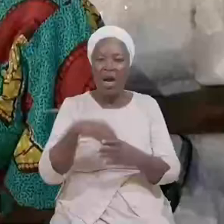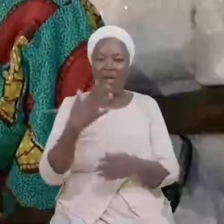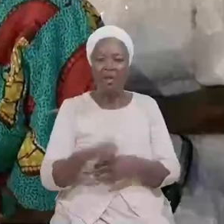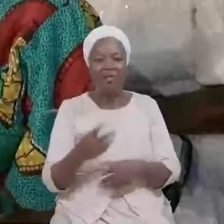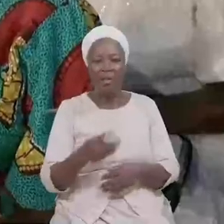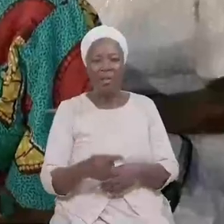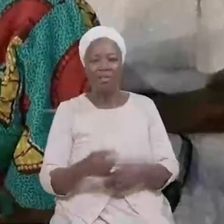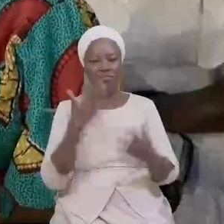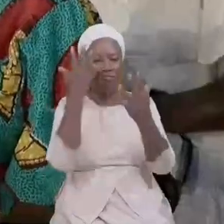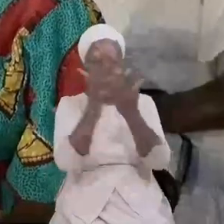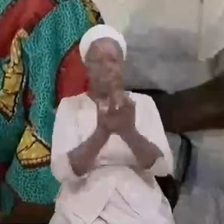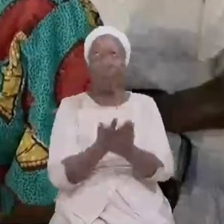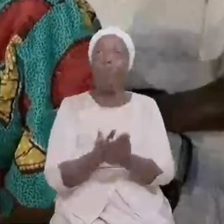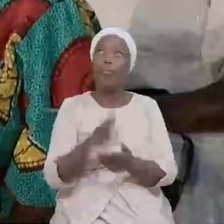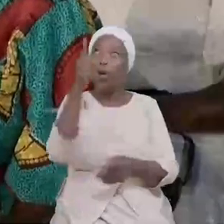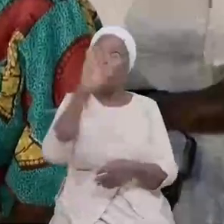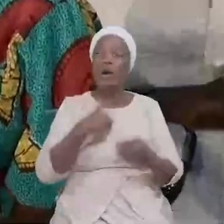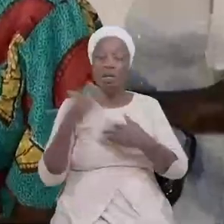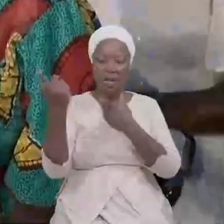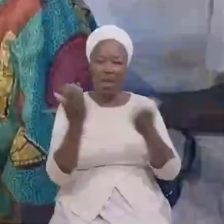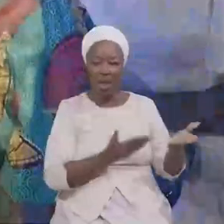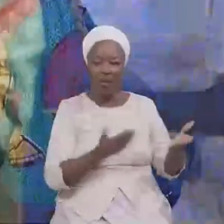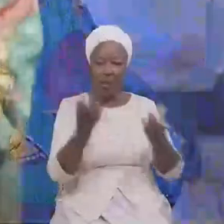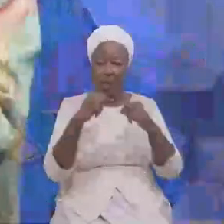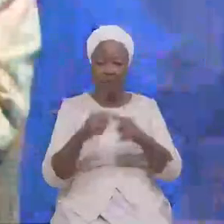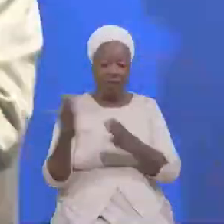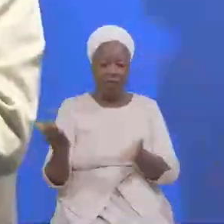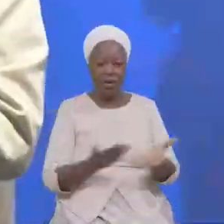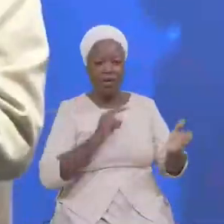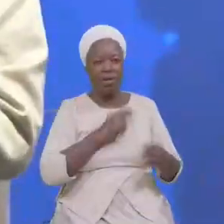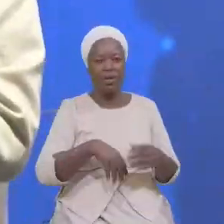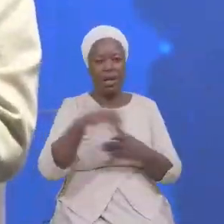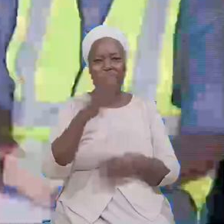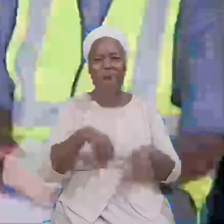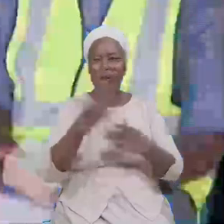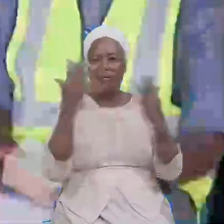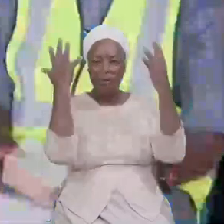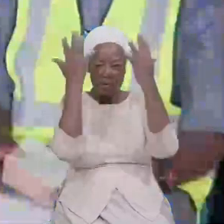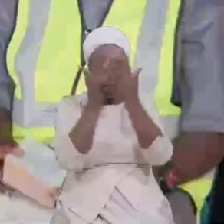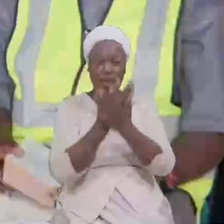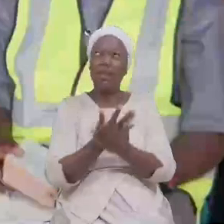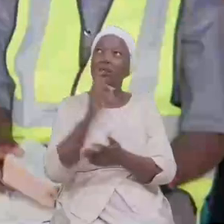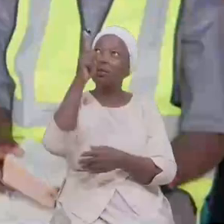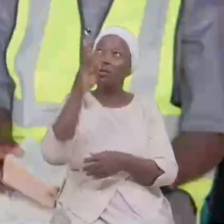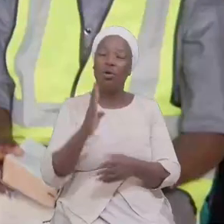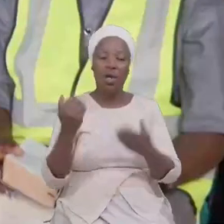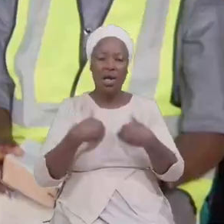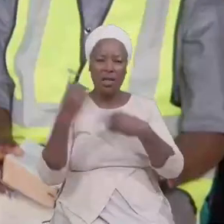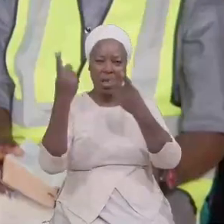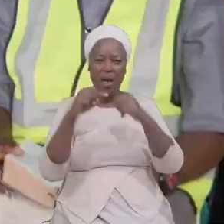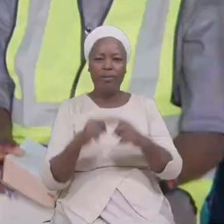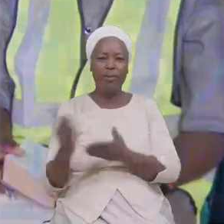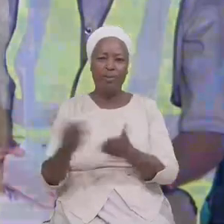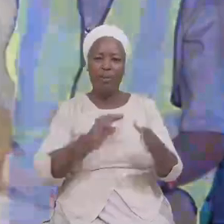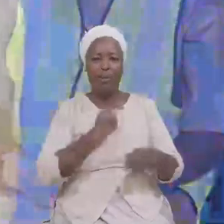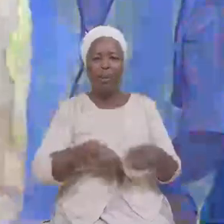Il nous a fait sortir de cette fosse. Des ténèbres, il est venu nous faire sortir. De la condamnation,